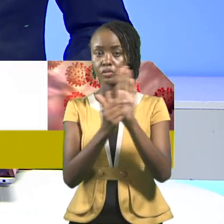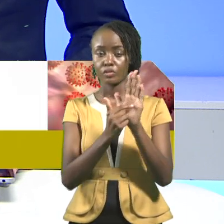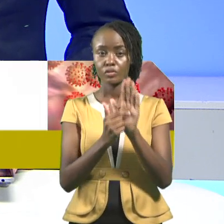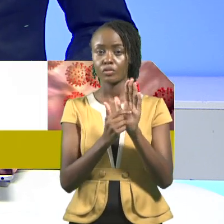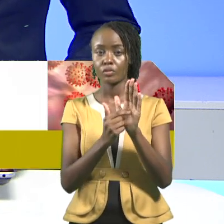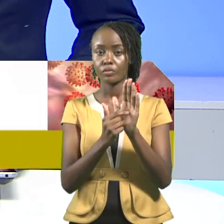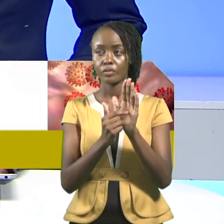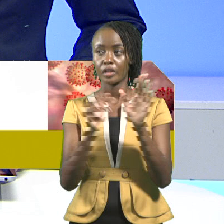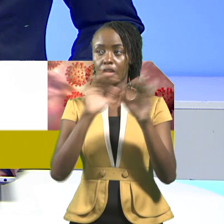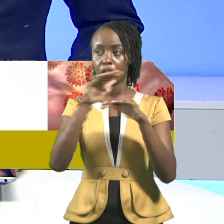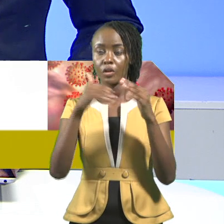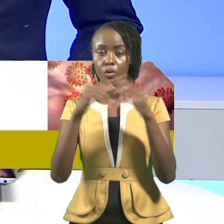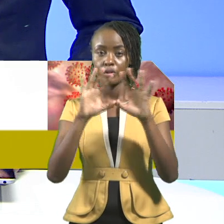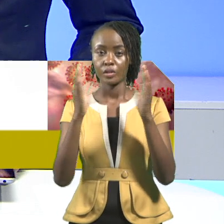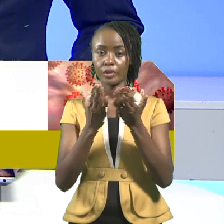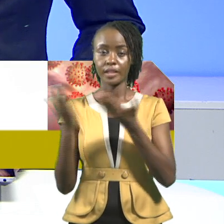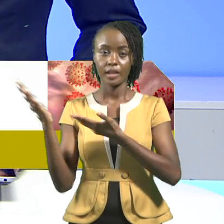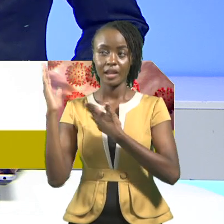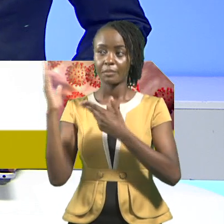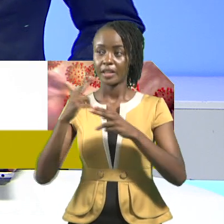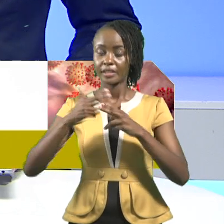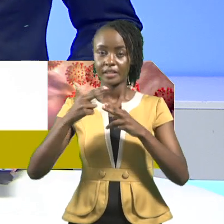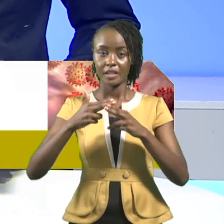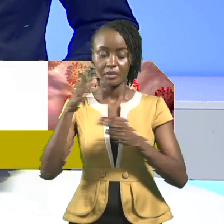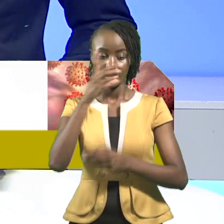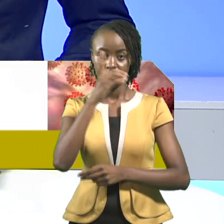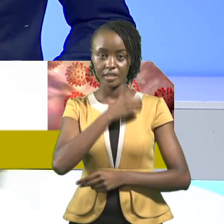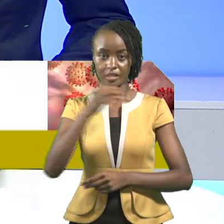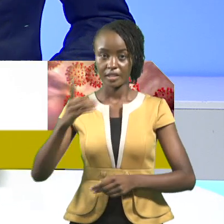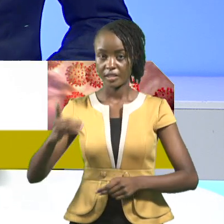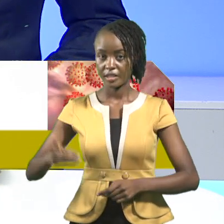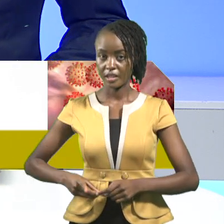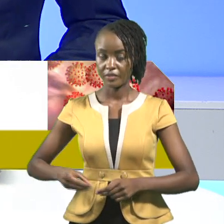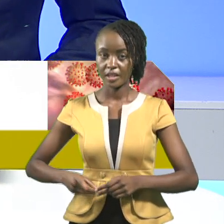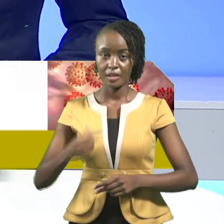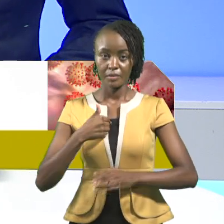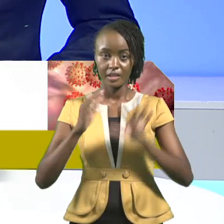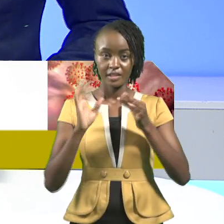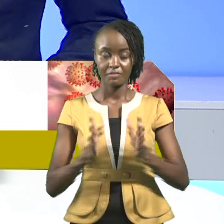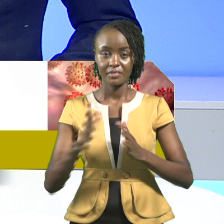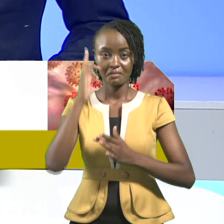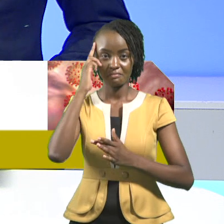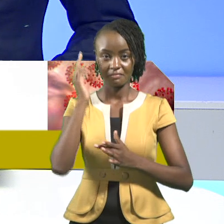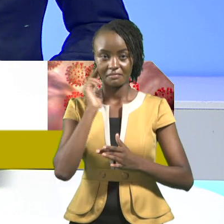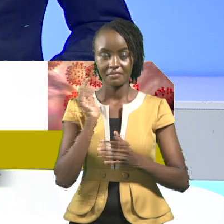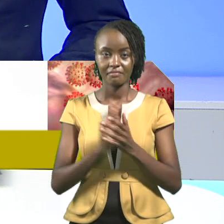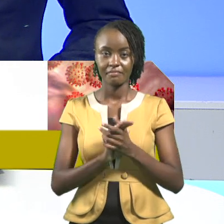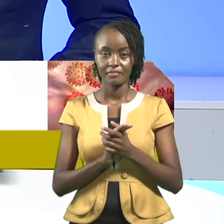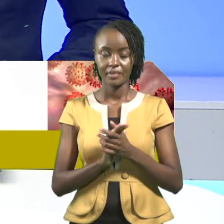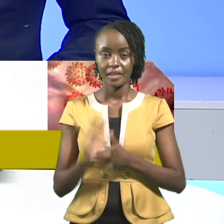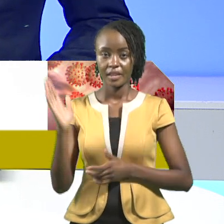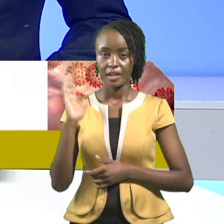vya habari kote ulimwenguni. Langu jina ni David Kagina na mfasiri kwenye lugha ishara bila shaka ni Tracy Dorcas. Tutangulize